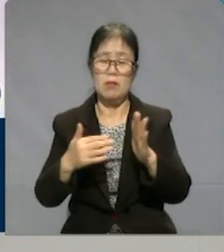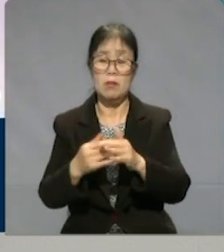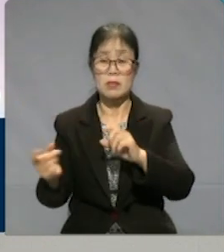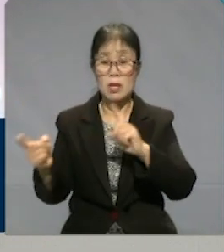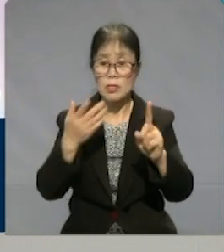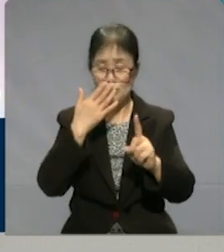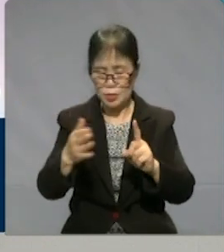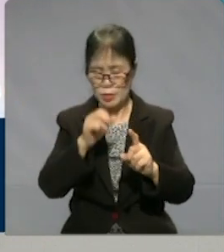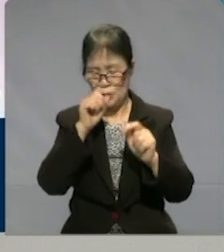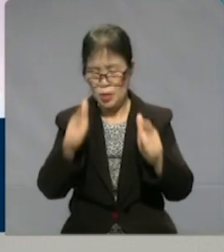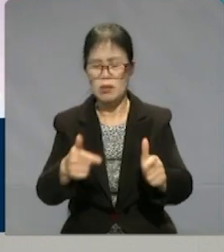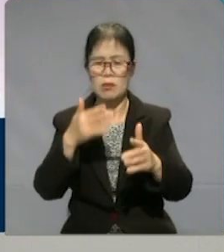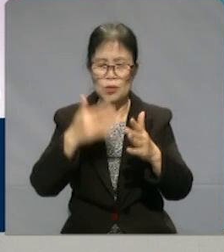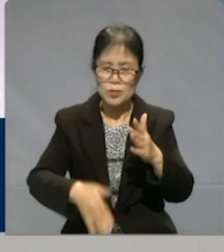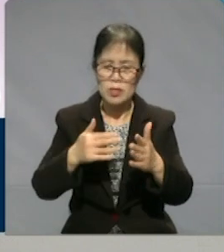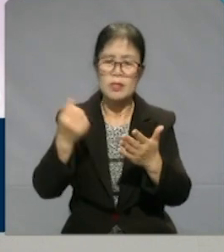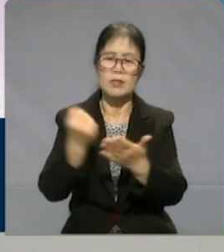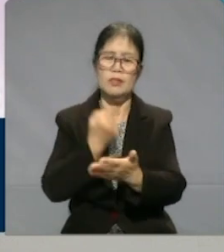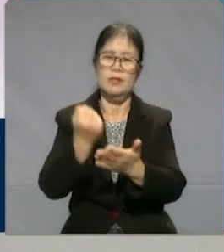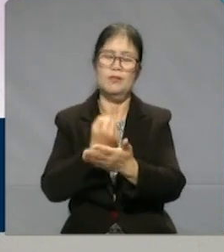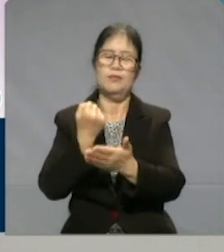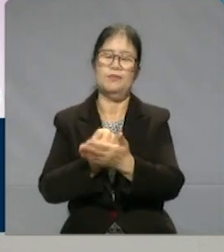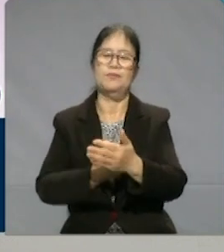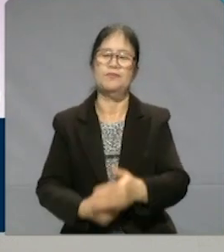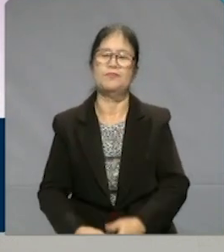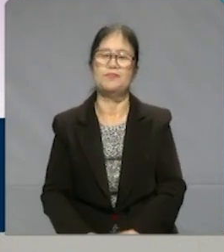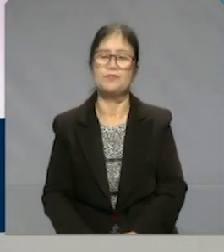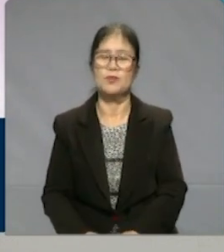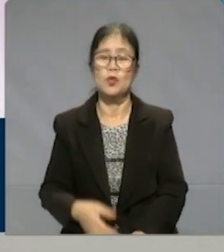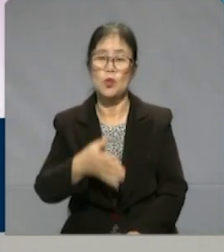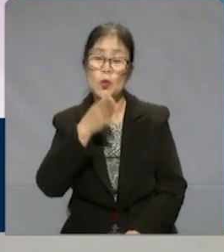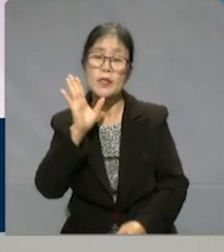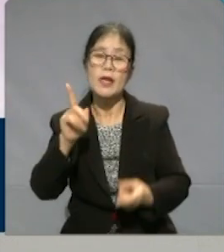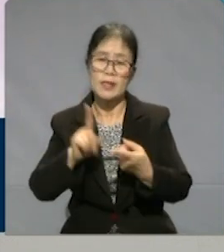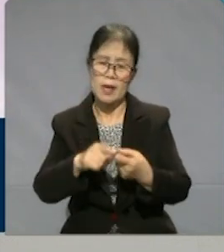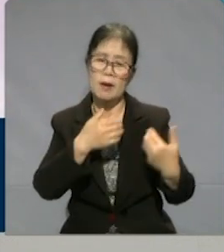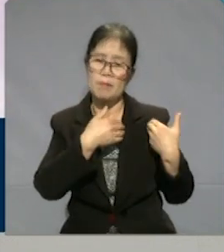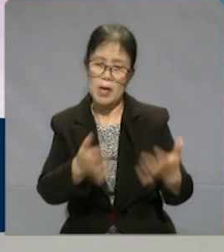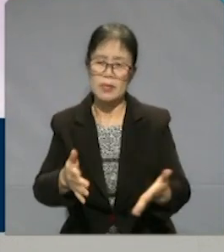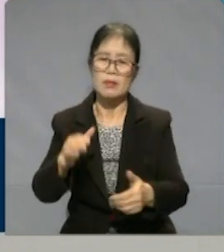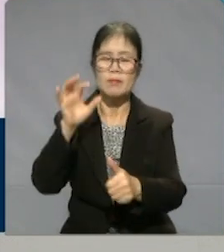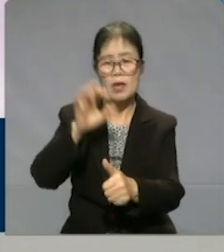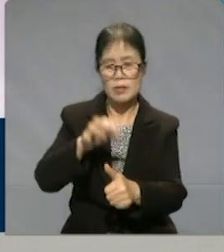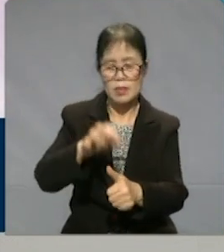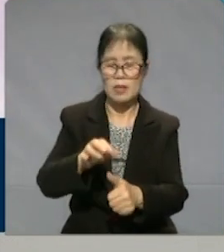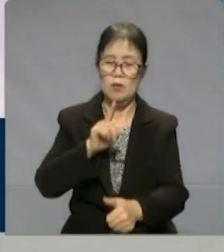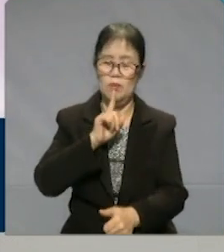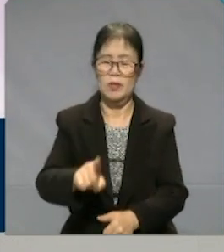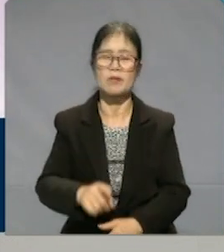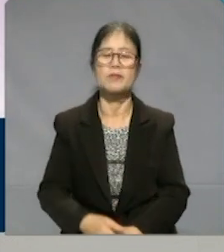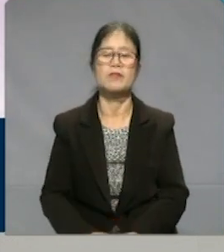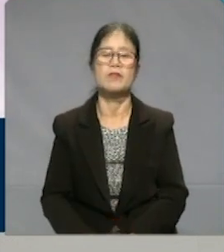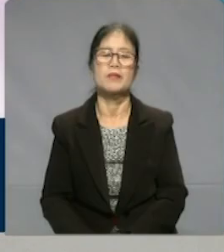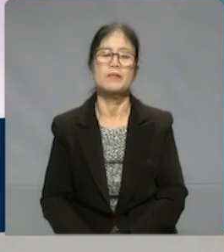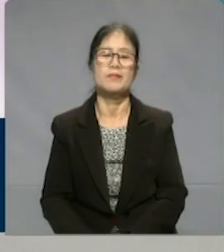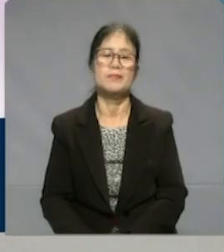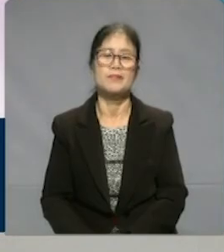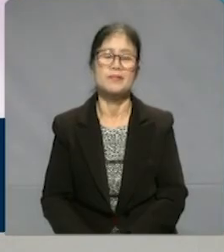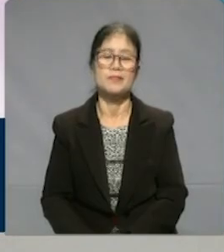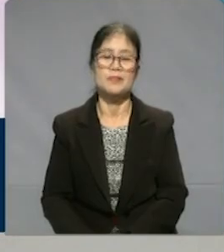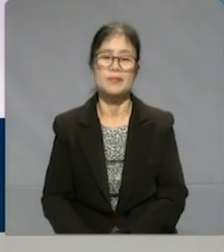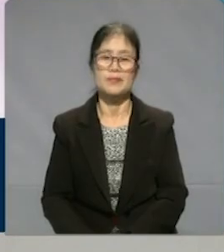수도 있던 기회를 놓친 안타까운 일이 일어났습니다. 이것도 노인에 대한 방임 학대라는 지적입니다. 백소민